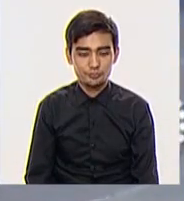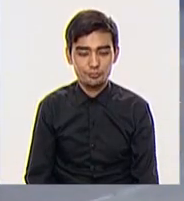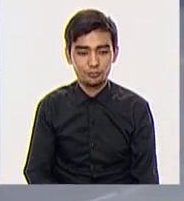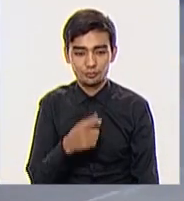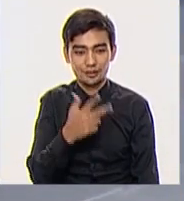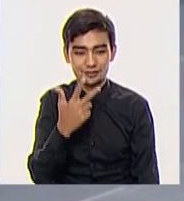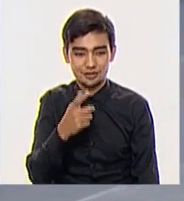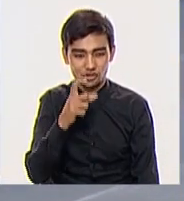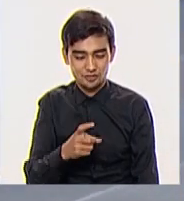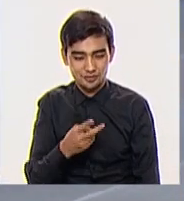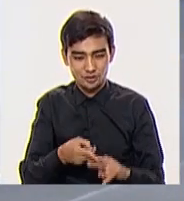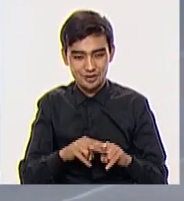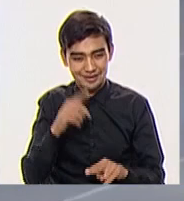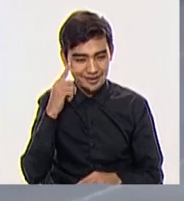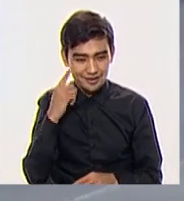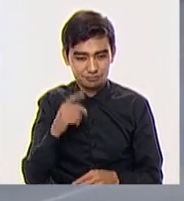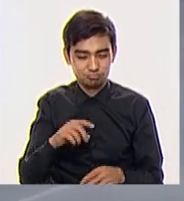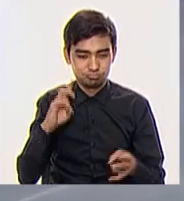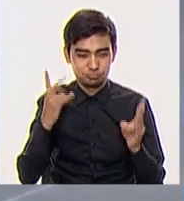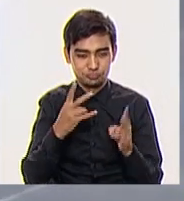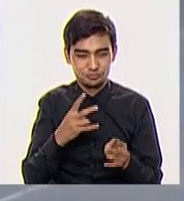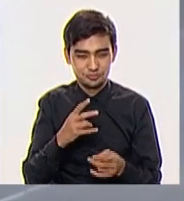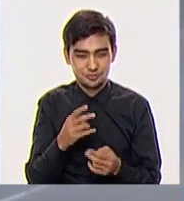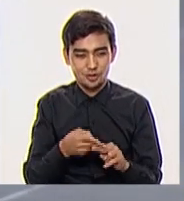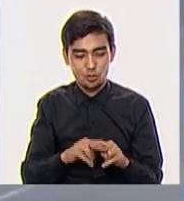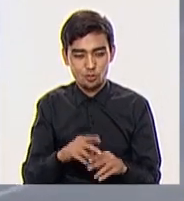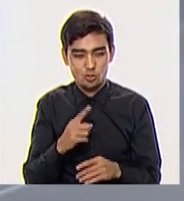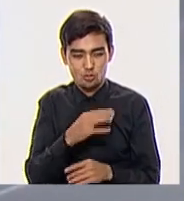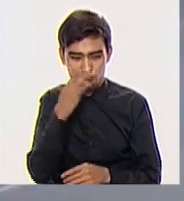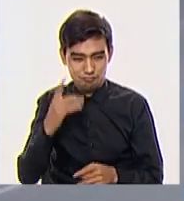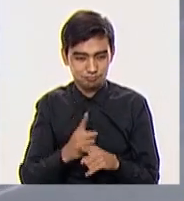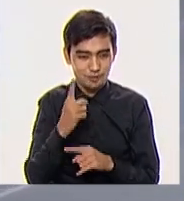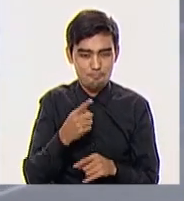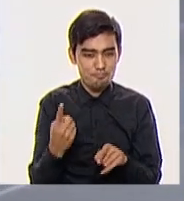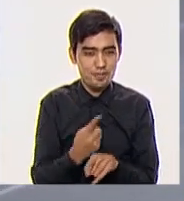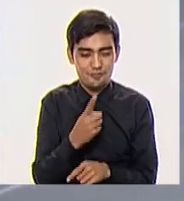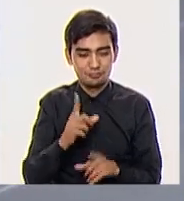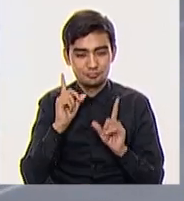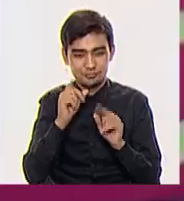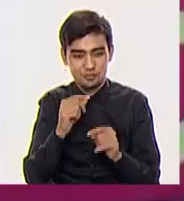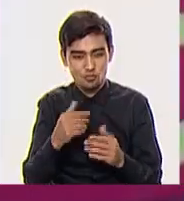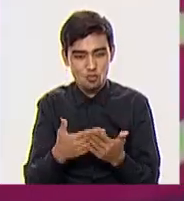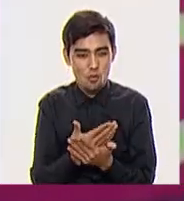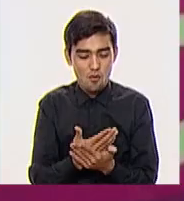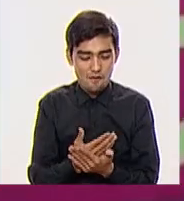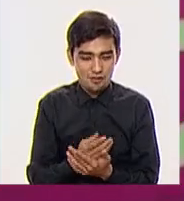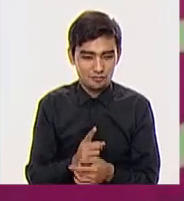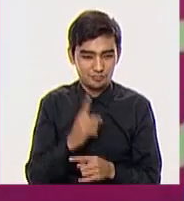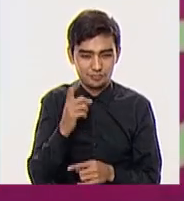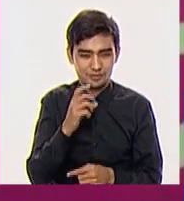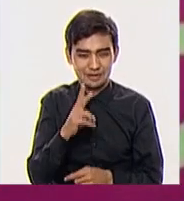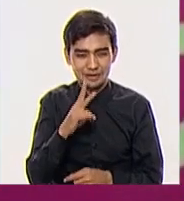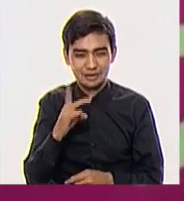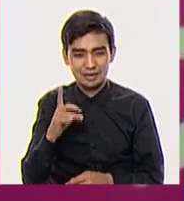Эти три тайконавта теперь в Китае герои и пионеры в покорении космоса, ведь они первыми отправляются на новую орбитальную станцию